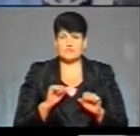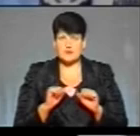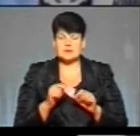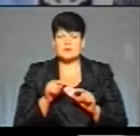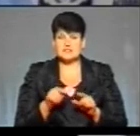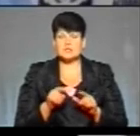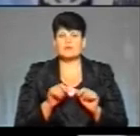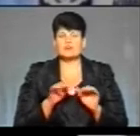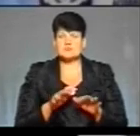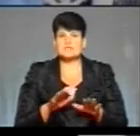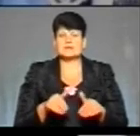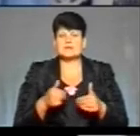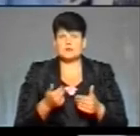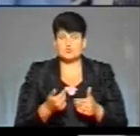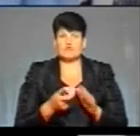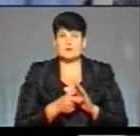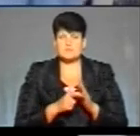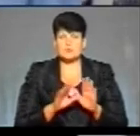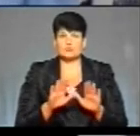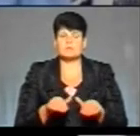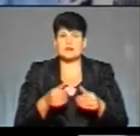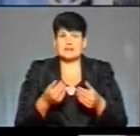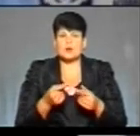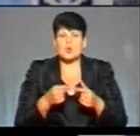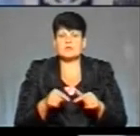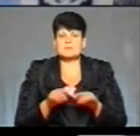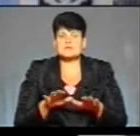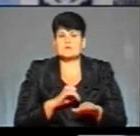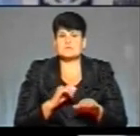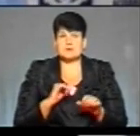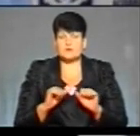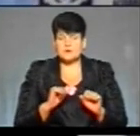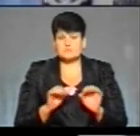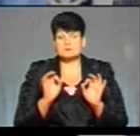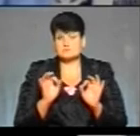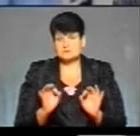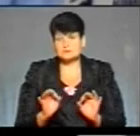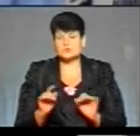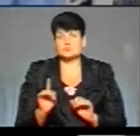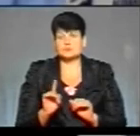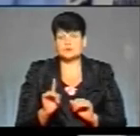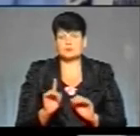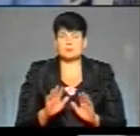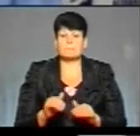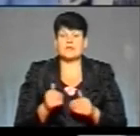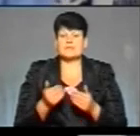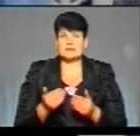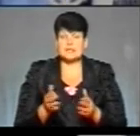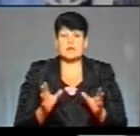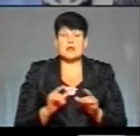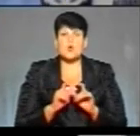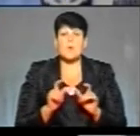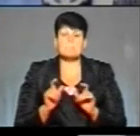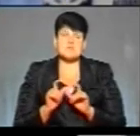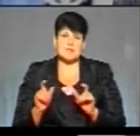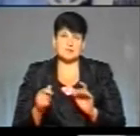надаються в тому чи іншому приміщенні, будуть передані органу місцевого самоврядування, то відповідно логічно, щоб і передалися і об'єкти, так,